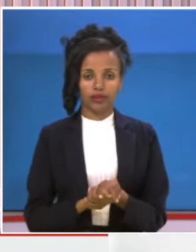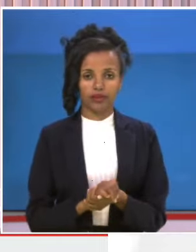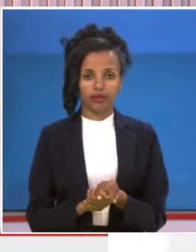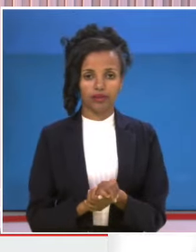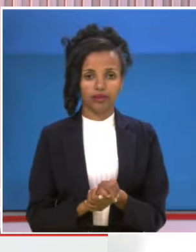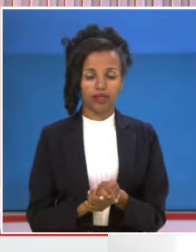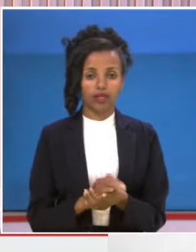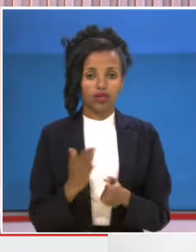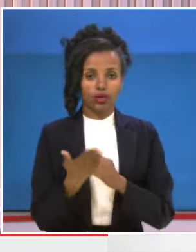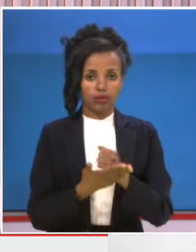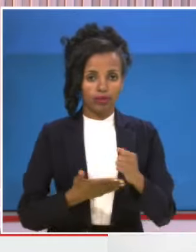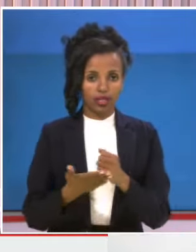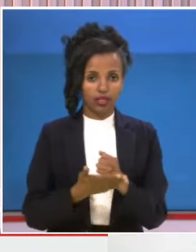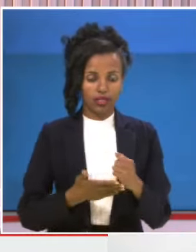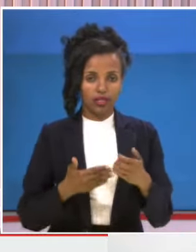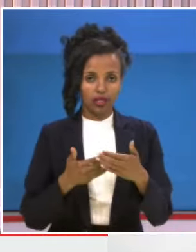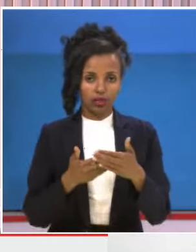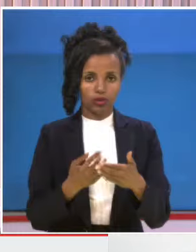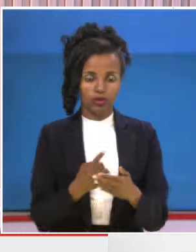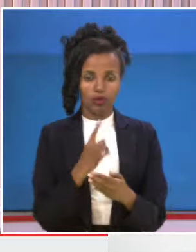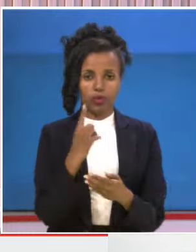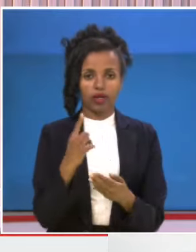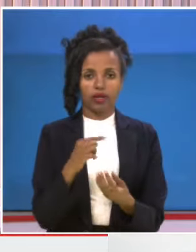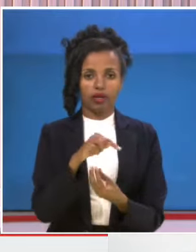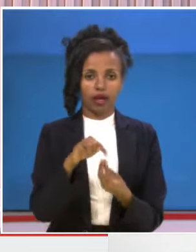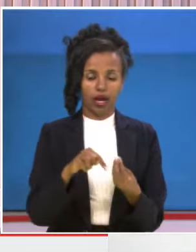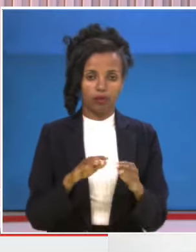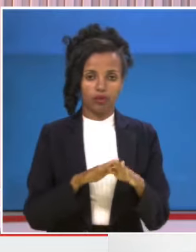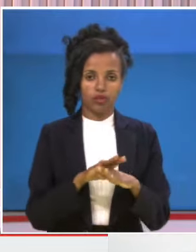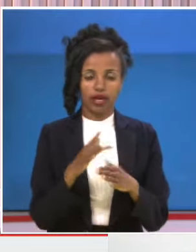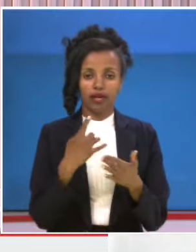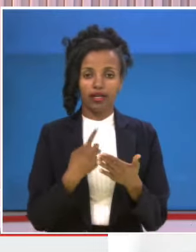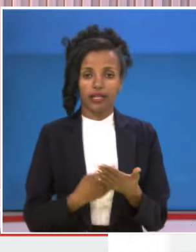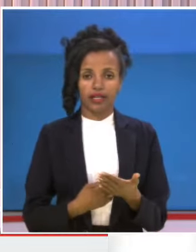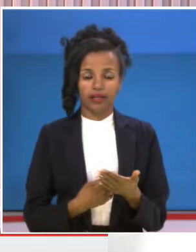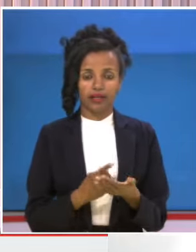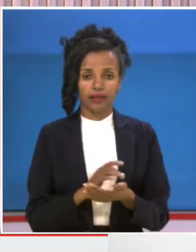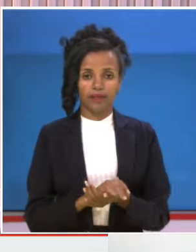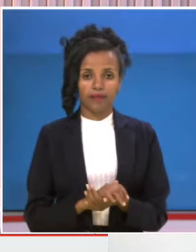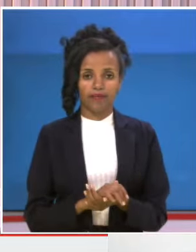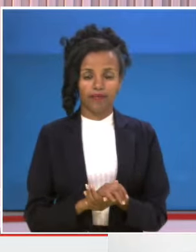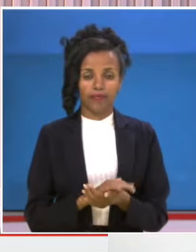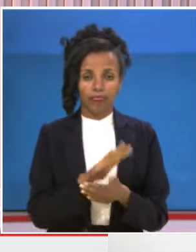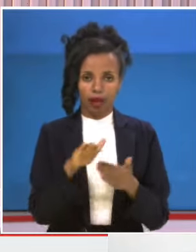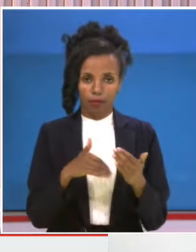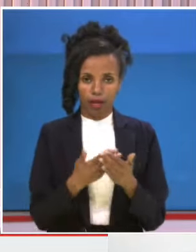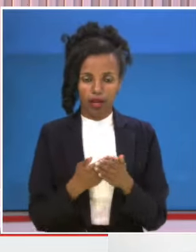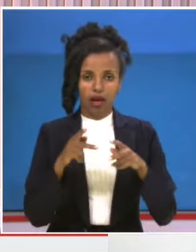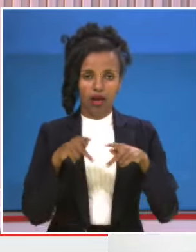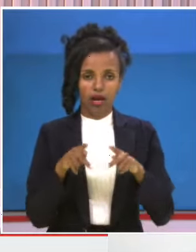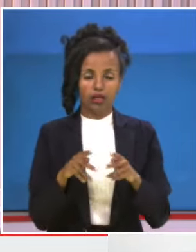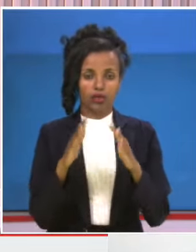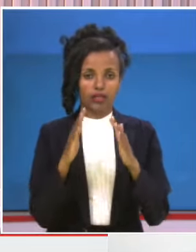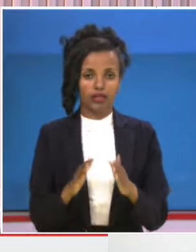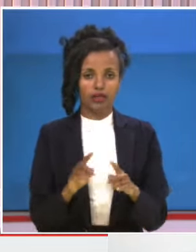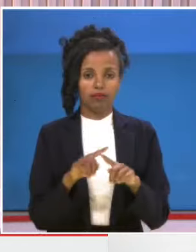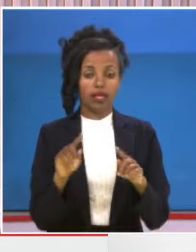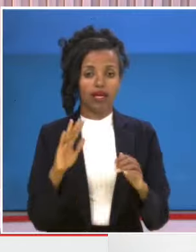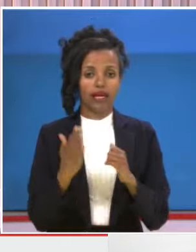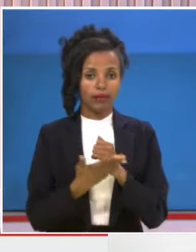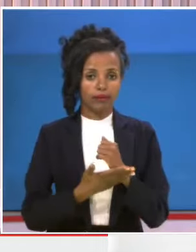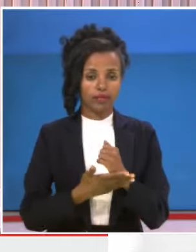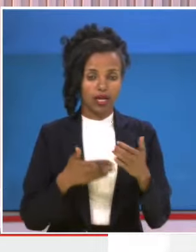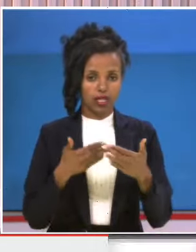ወደ መታጨድ እየተቃረቡ ስለሆነ በአንዳንድ አካባቢዎች ላይ ይህንን መላ አርሶ አደራችን በተለይ ገብስ ኦልሬዲ